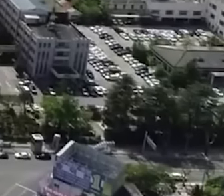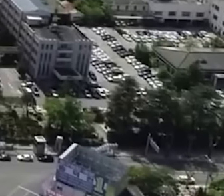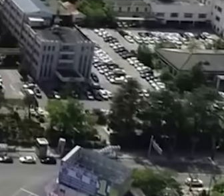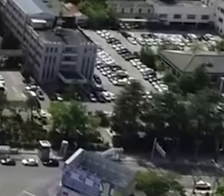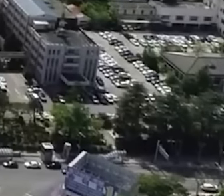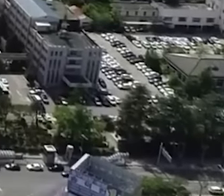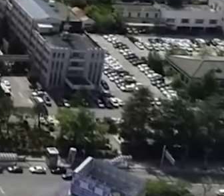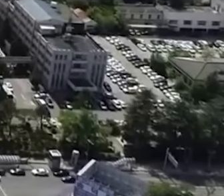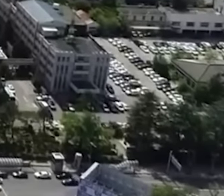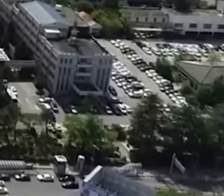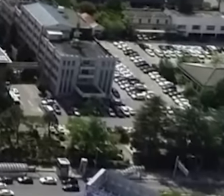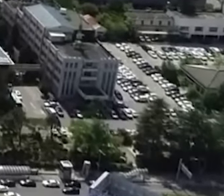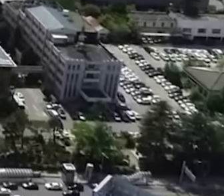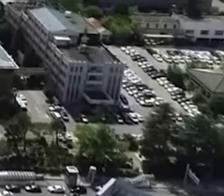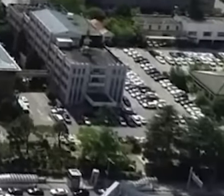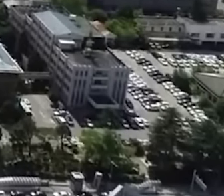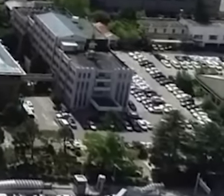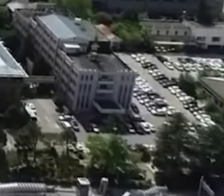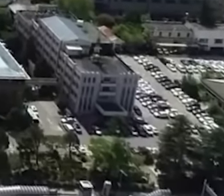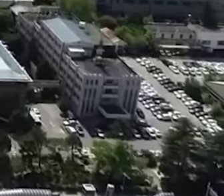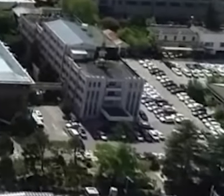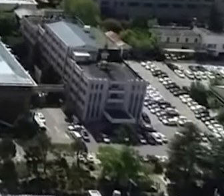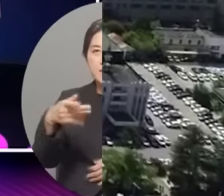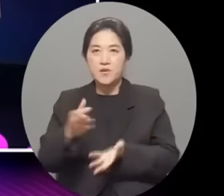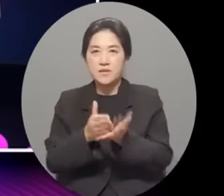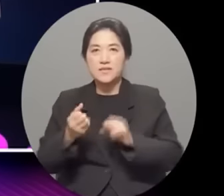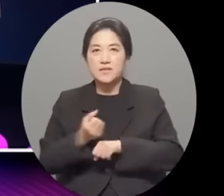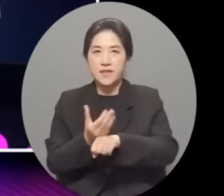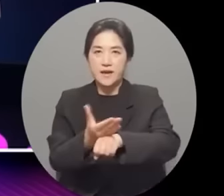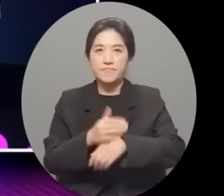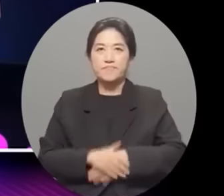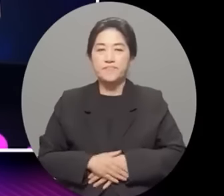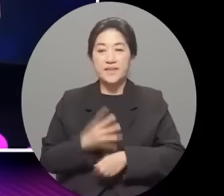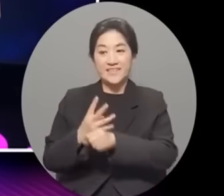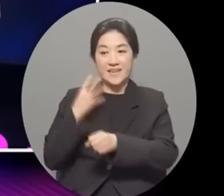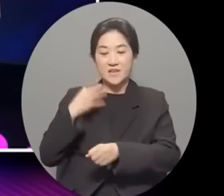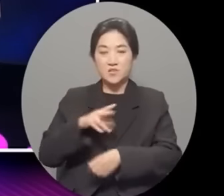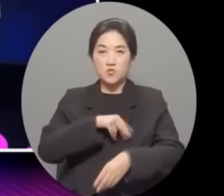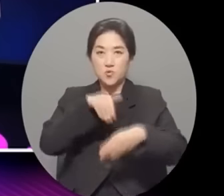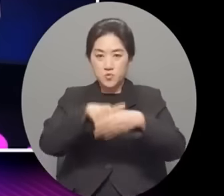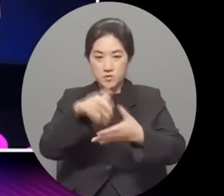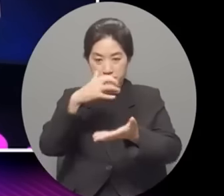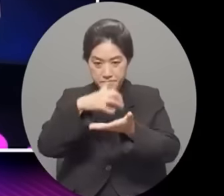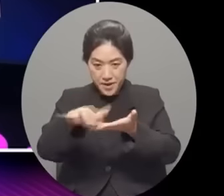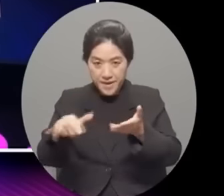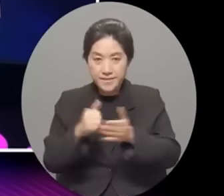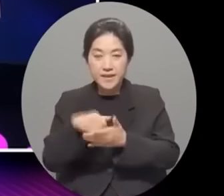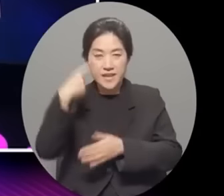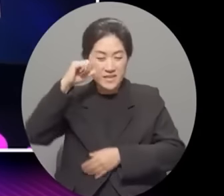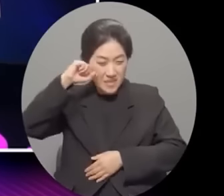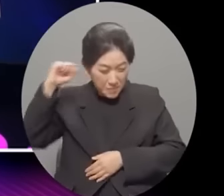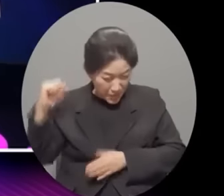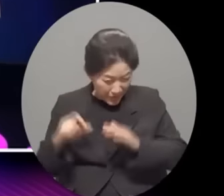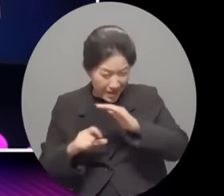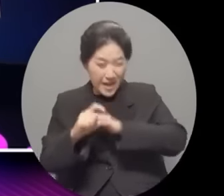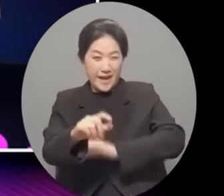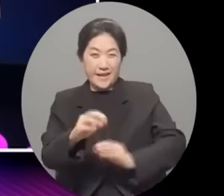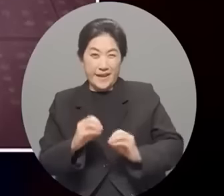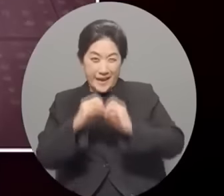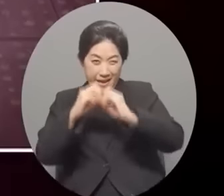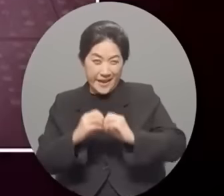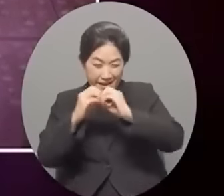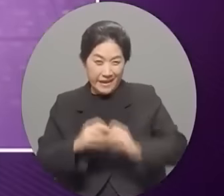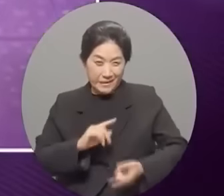있습니다 MBC 뉴스 찬입니다 4전 총선 개표에서 다음날 새벽까지 접전이